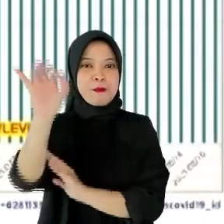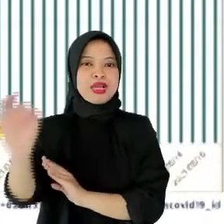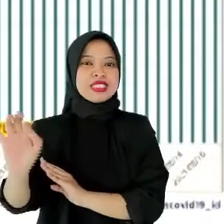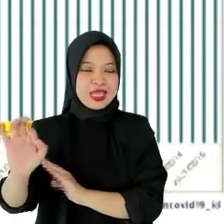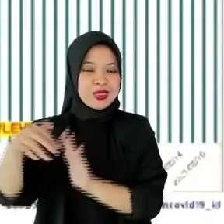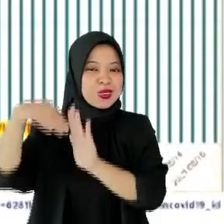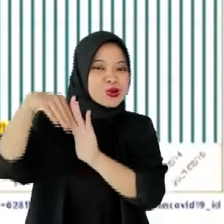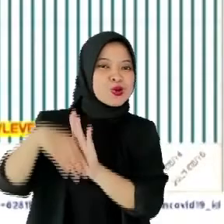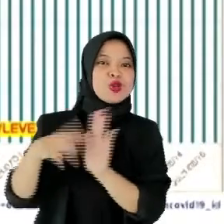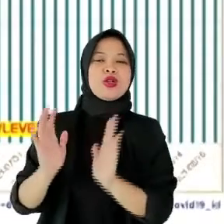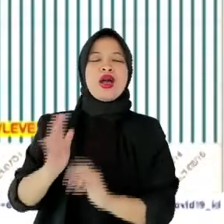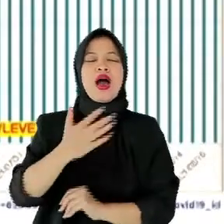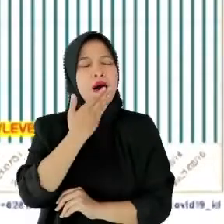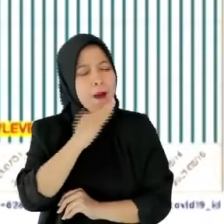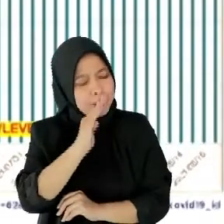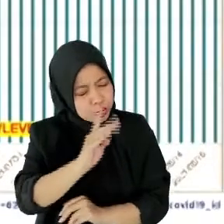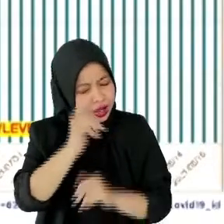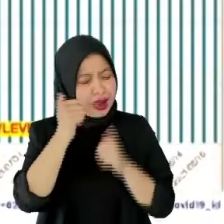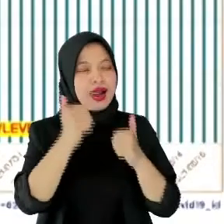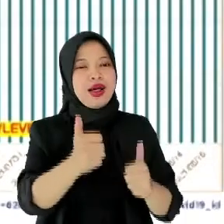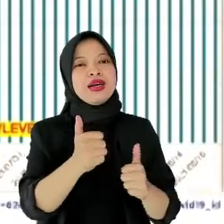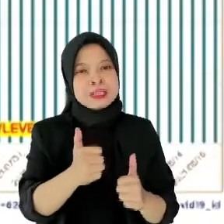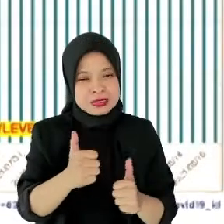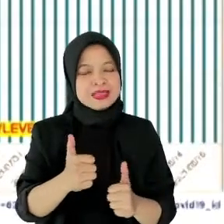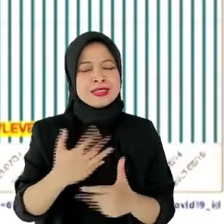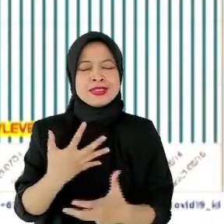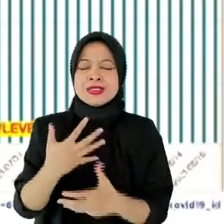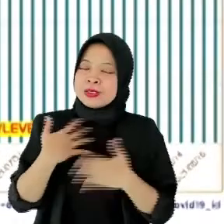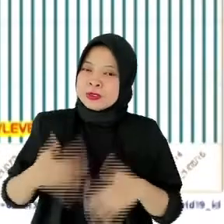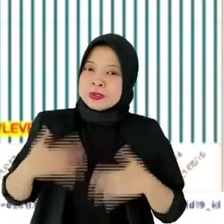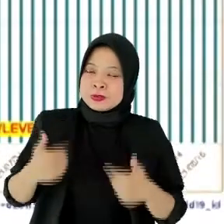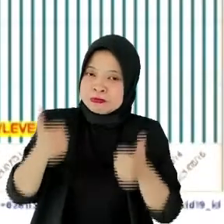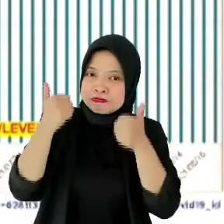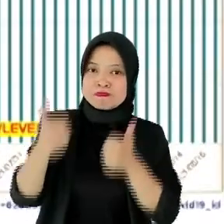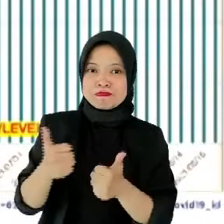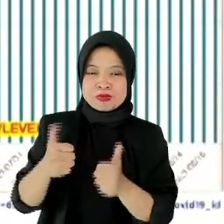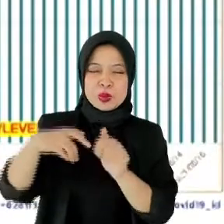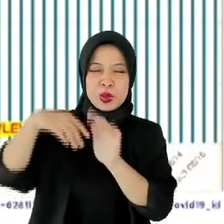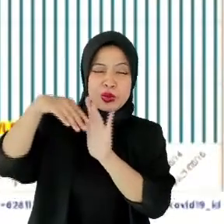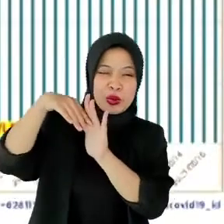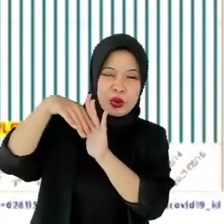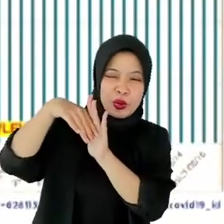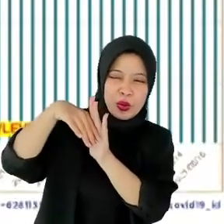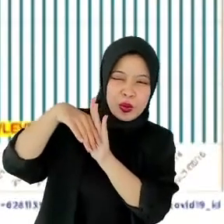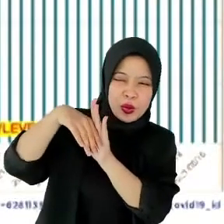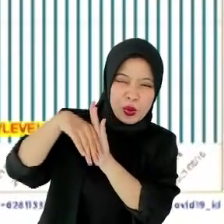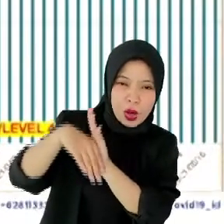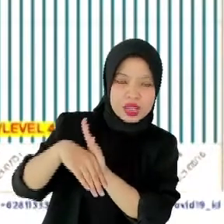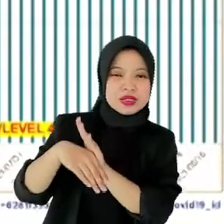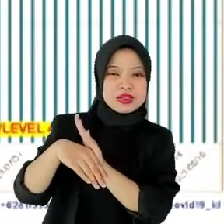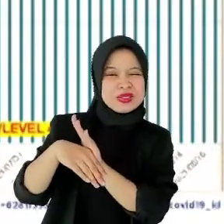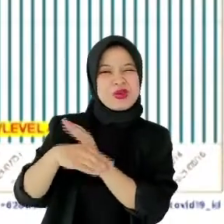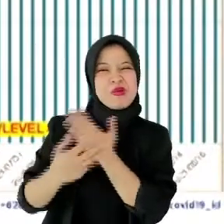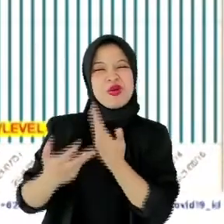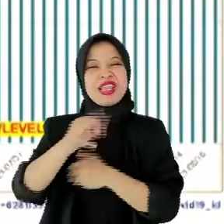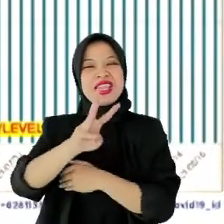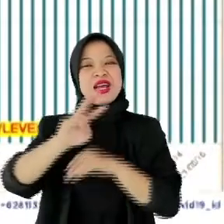dari puncak. Jadi alhamdulillah terus progressing ya. Jadi kalau kita lihat memang sudah turunnya lebih dari 1/4,